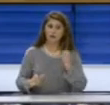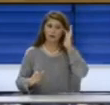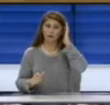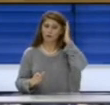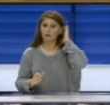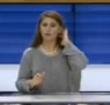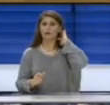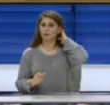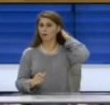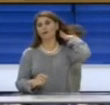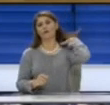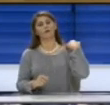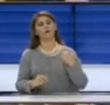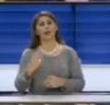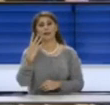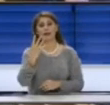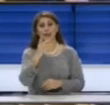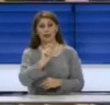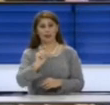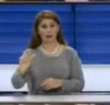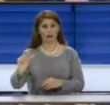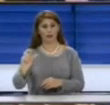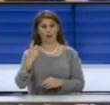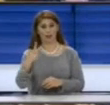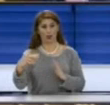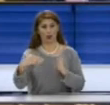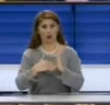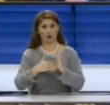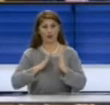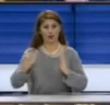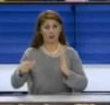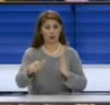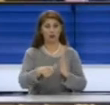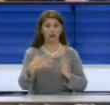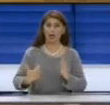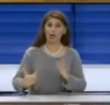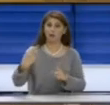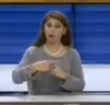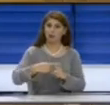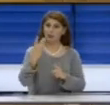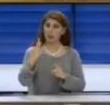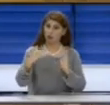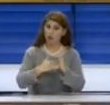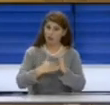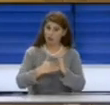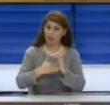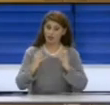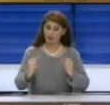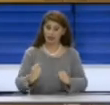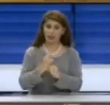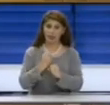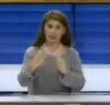αγγίζουν πλέον τα 4.200.000 συμπολίτες μας. Έχουμε προσθέσει σχεδόν 300.000 θέσεις εργασίας